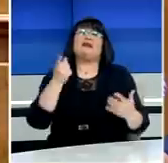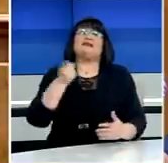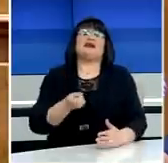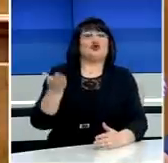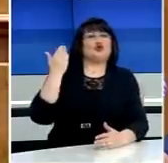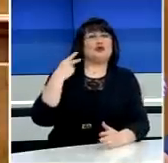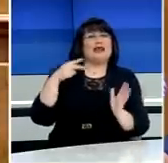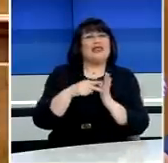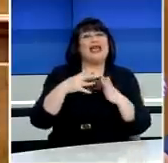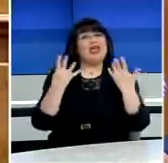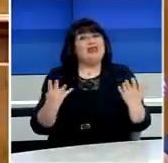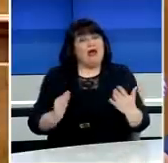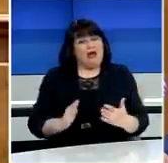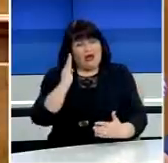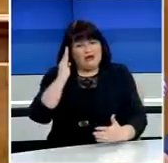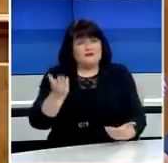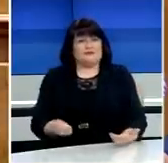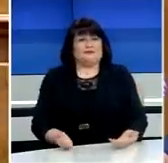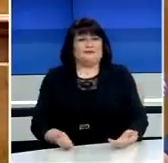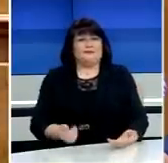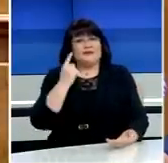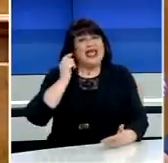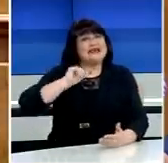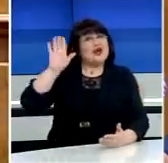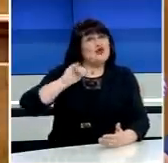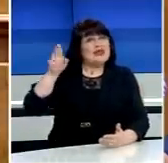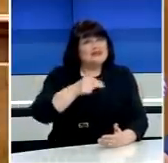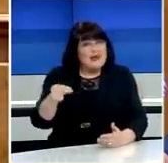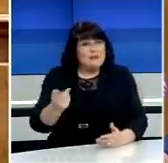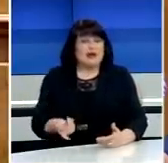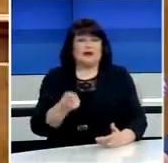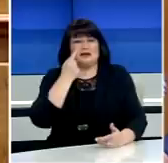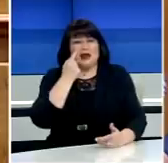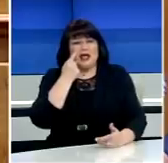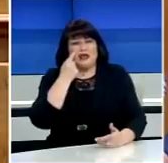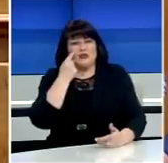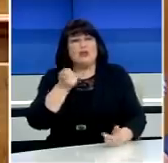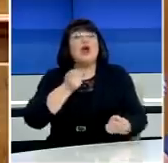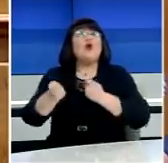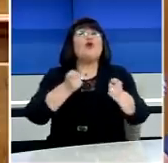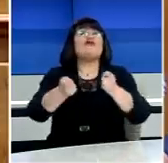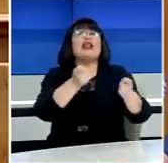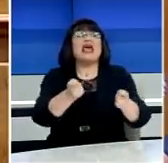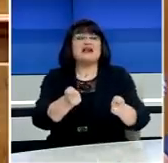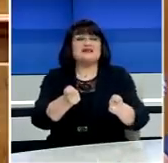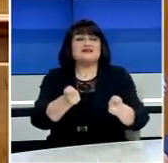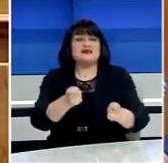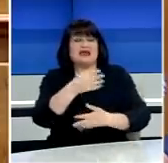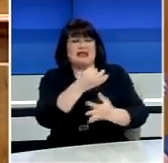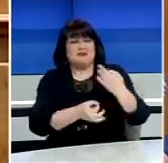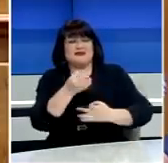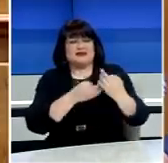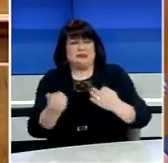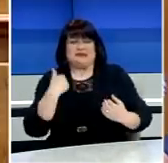ήταν το 2019. Θέλετε να δούμε τις εξαγωγές. Θέλετε να δούμε τις ληξιπρόθεσμες οφειλές που μας είχατε τρελάνει εμάς